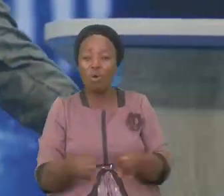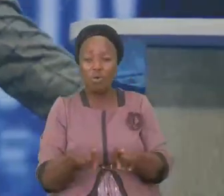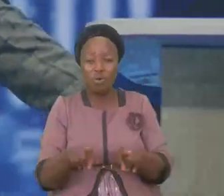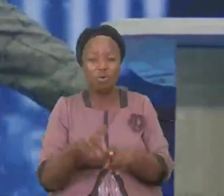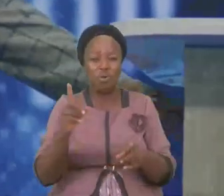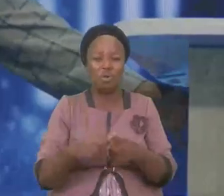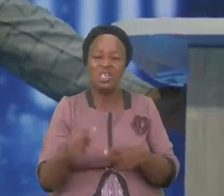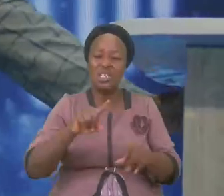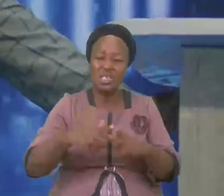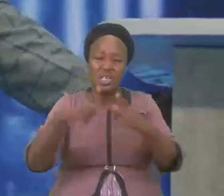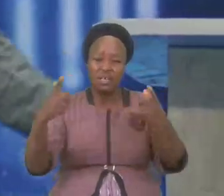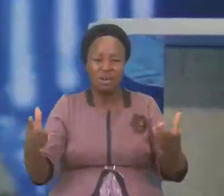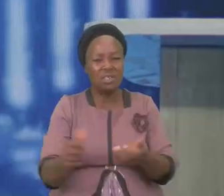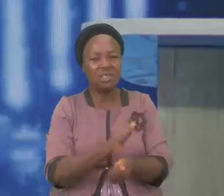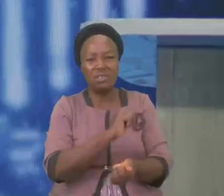Il y aura